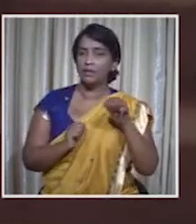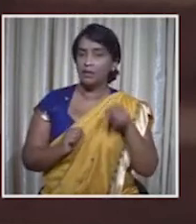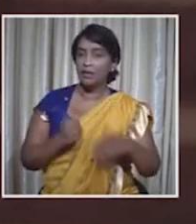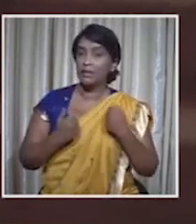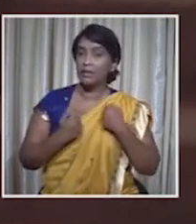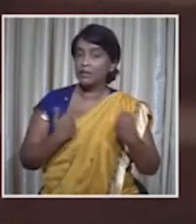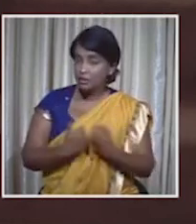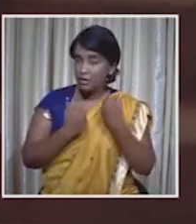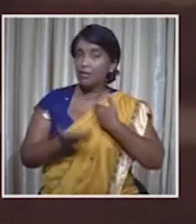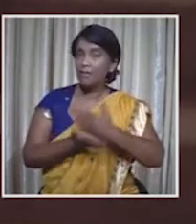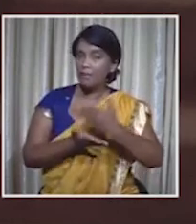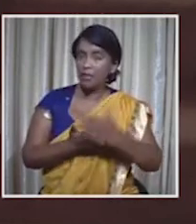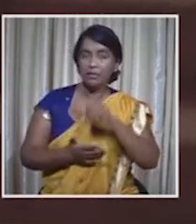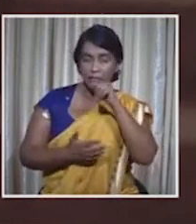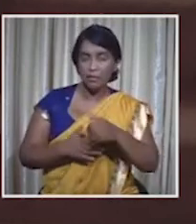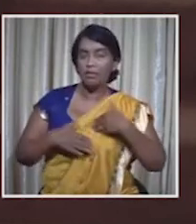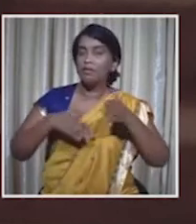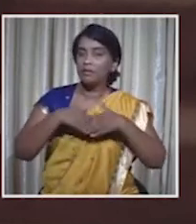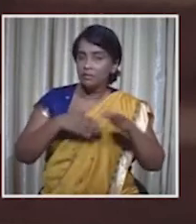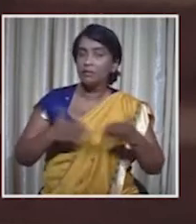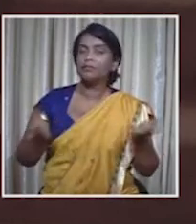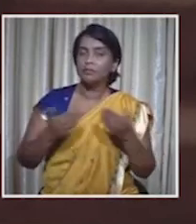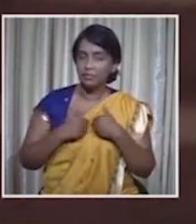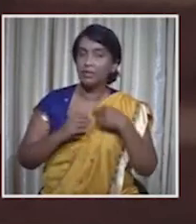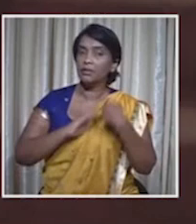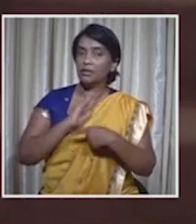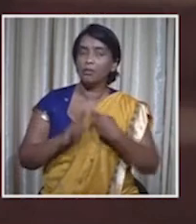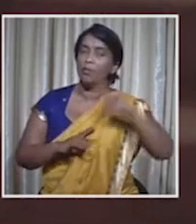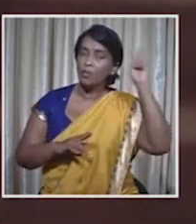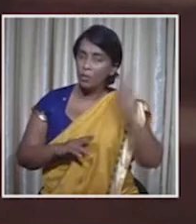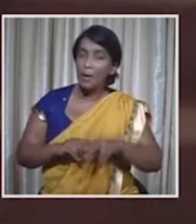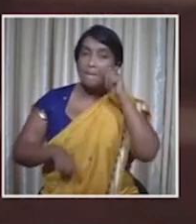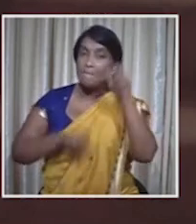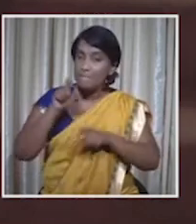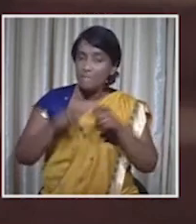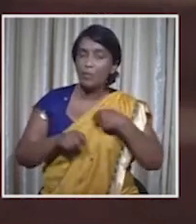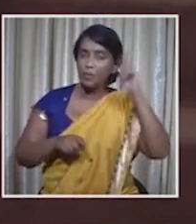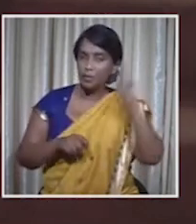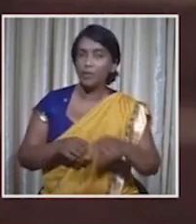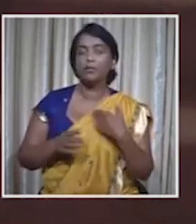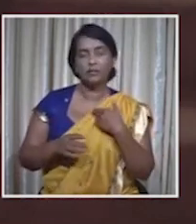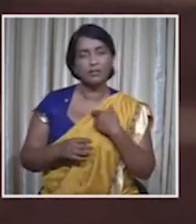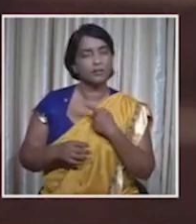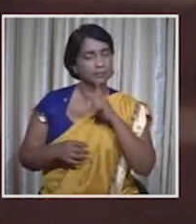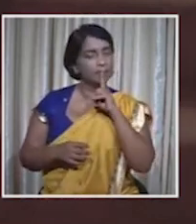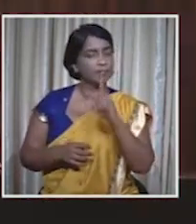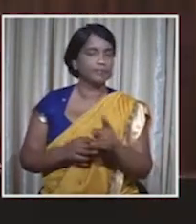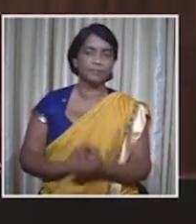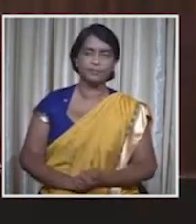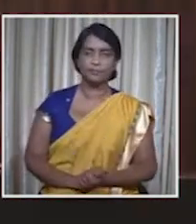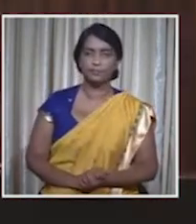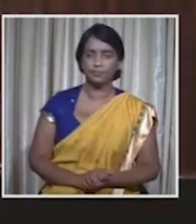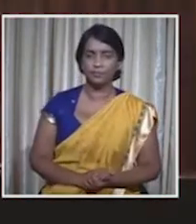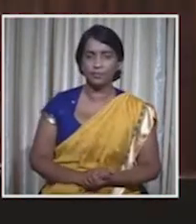ගෙනියනවා. මේ අභියෝග වලට අපි අනිවාර්යයෙන්ම මුහුණ දීලා අපි මේ රටේ ජනතාව සහ රට ජයග්‍රහණය කරනවා කියලා මම